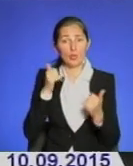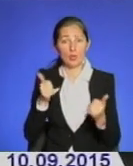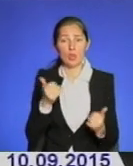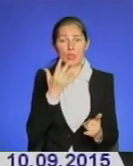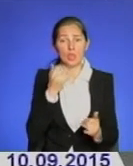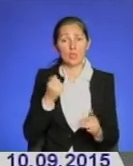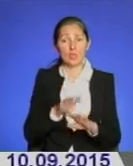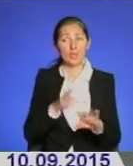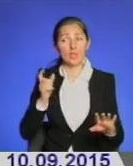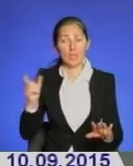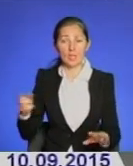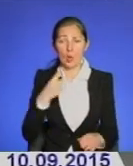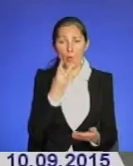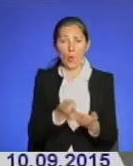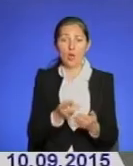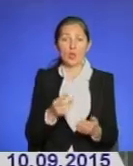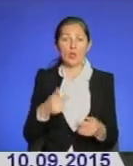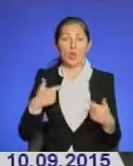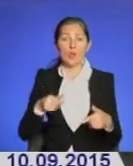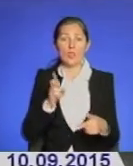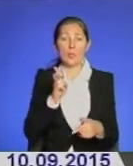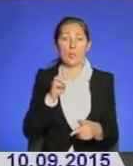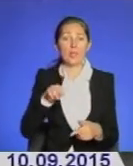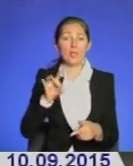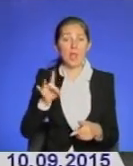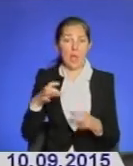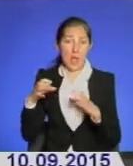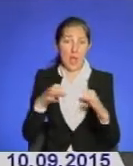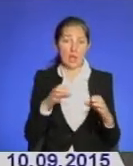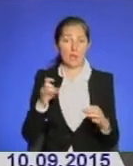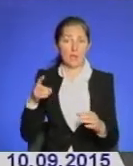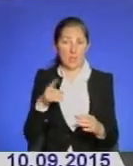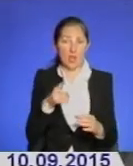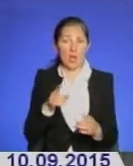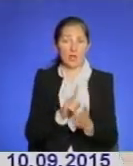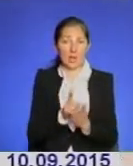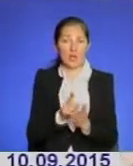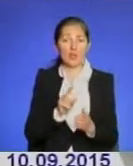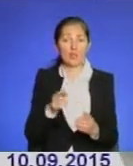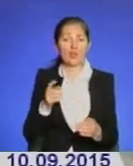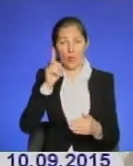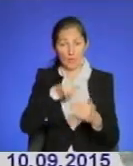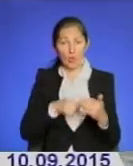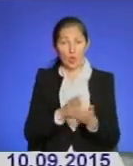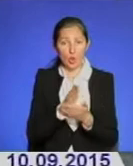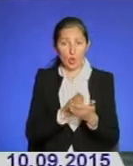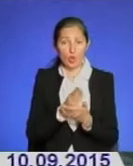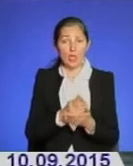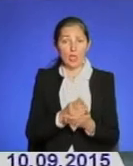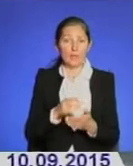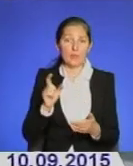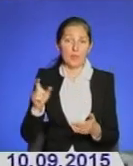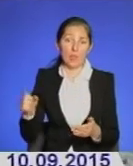нацгвардійці демонструють гостям БТР, що вірно служать бійцям в зоні АТО. Проінспектувати бойову машину дозволили